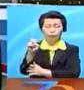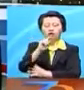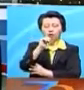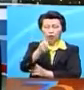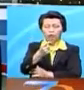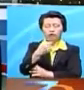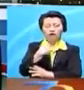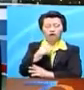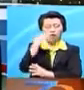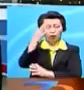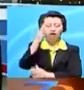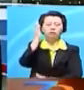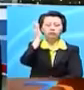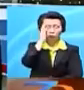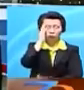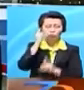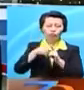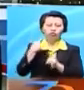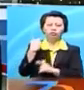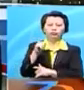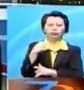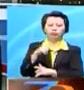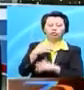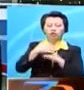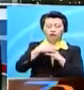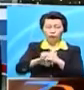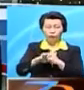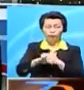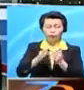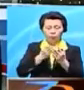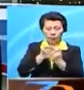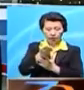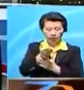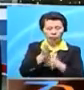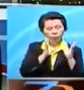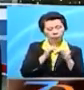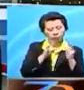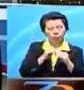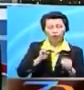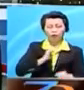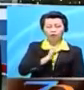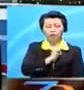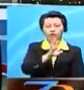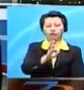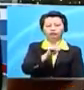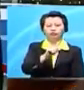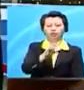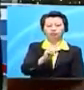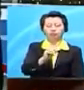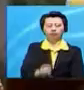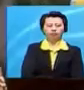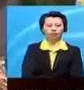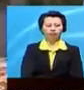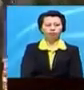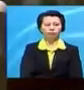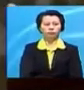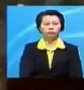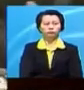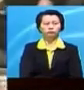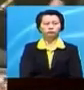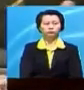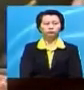hanya bakal diketahui bulan Oktober selepas melalui mesyuarat Exco FAM.